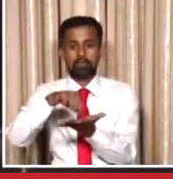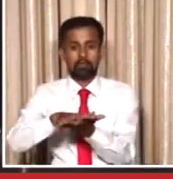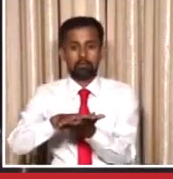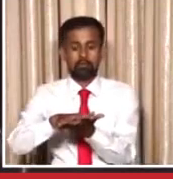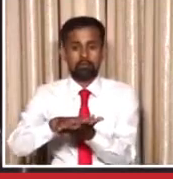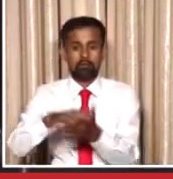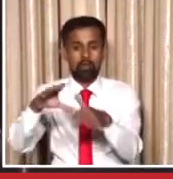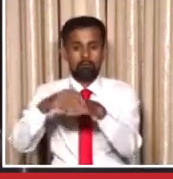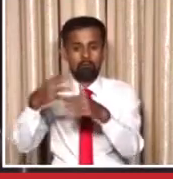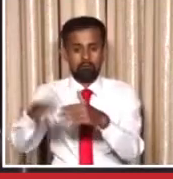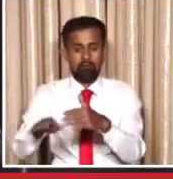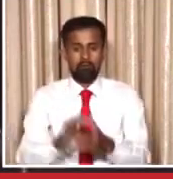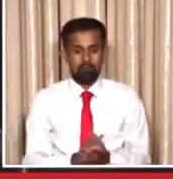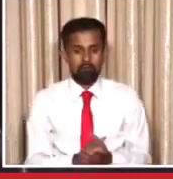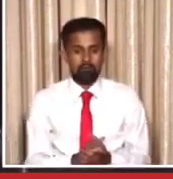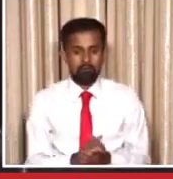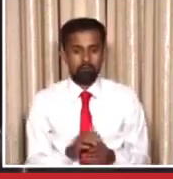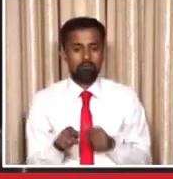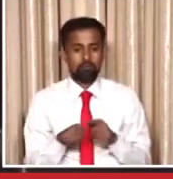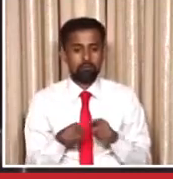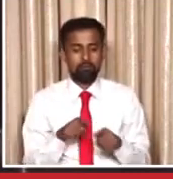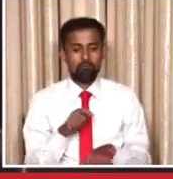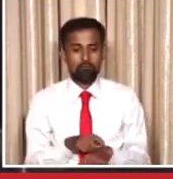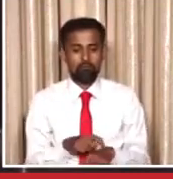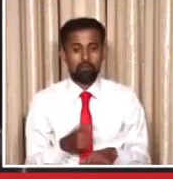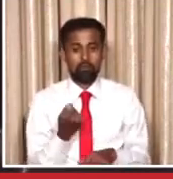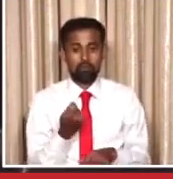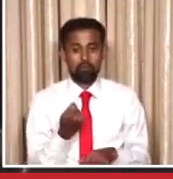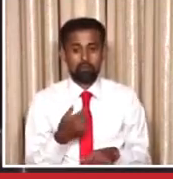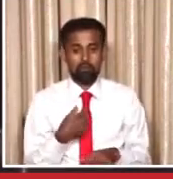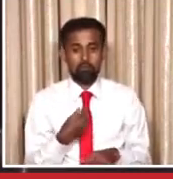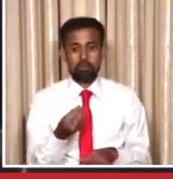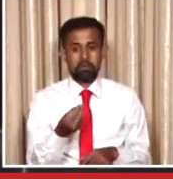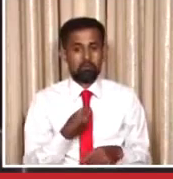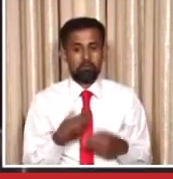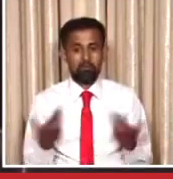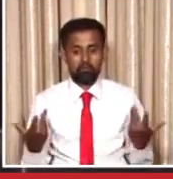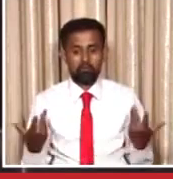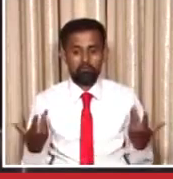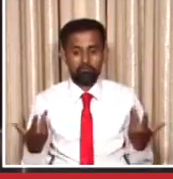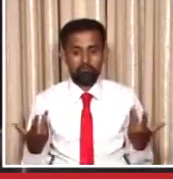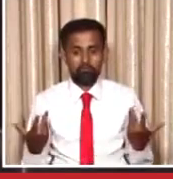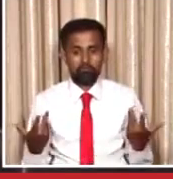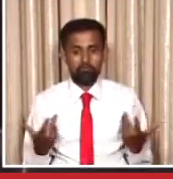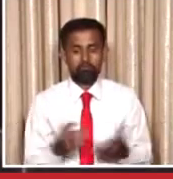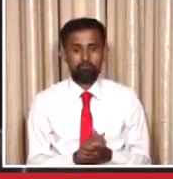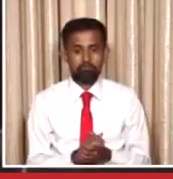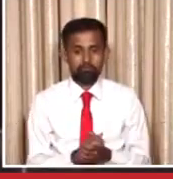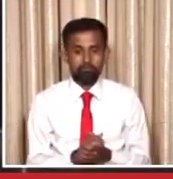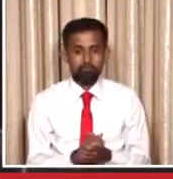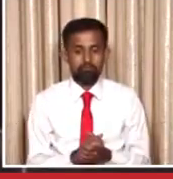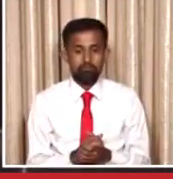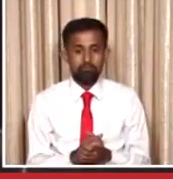எவ்வளவு பணம் இலங்கையுடைய பணம் வீண் நிறையமாக்கப்படுகிறது என்பதை நீங்கள் பார்க்க முடியும். எனவே இது சம்பந்தமாக ஆக்கப்பூர்வமான